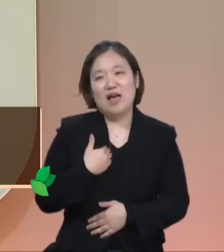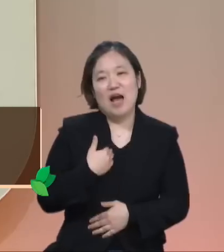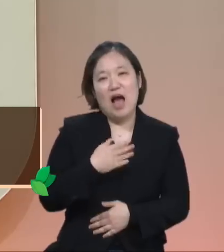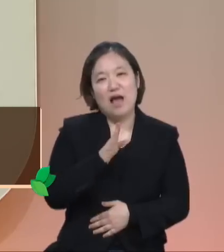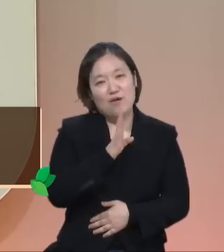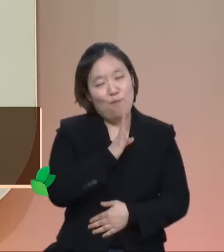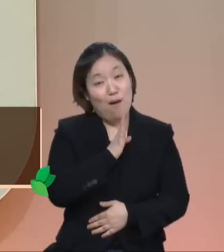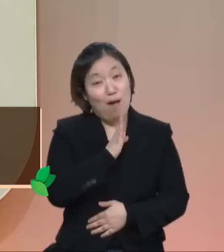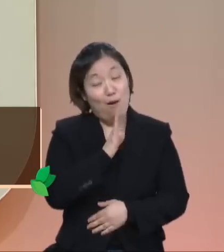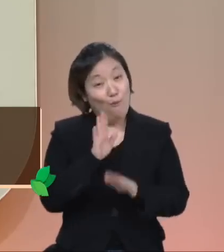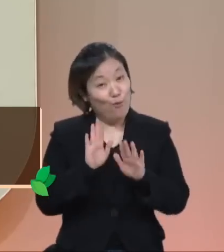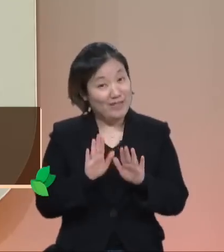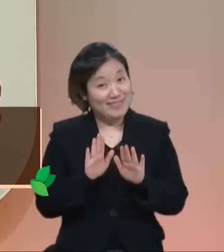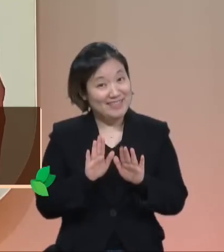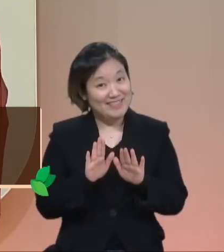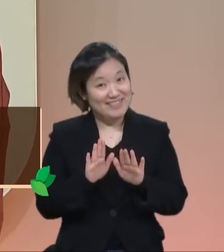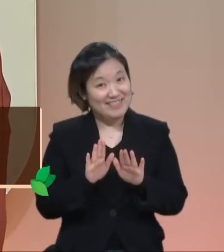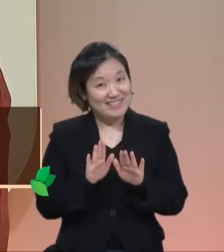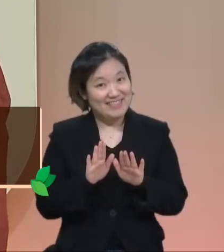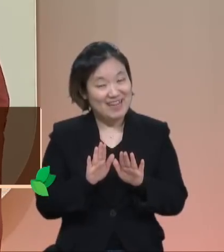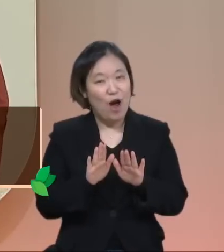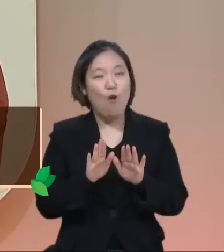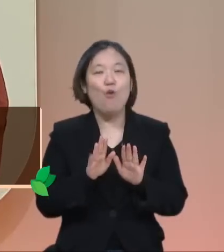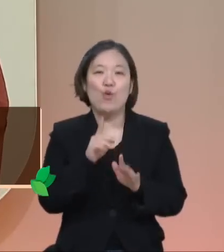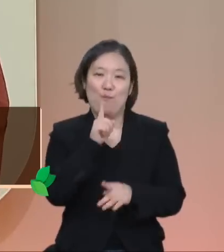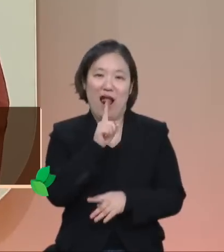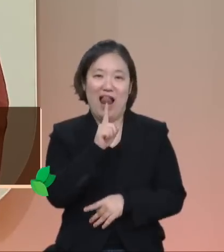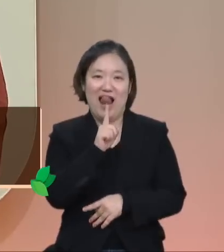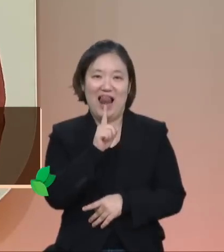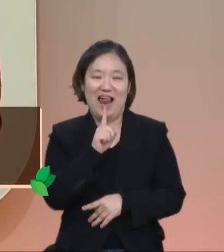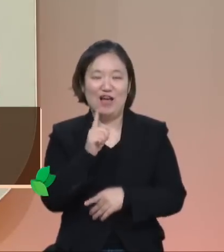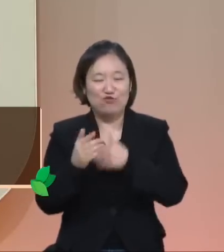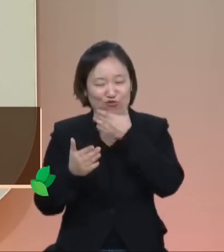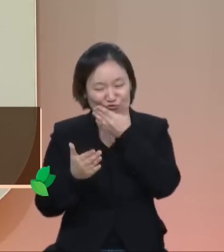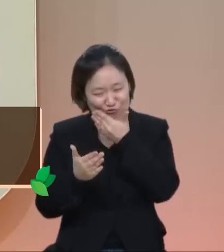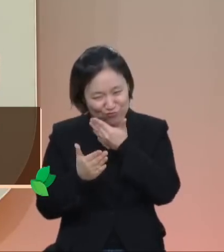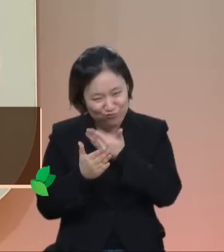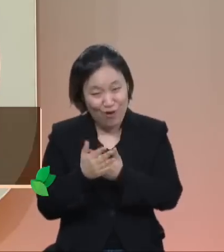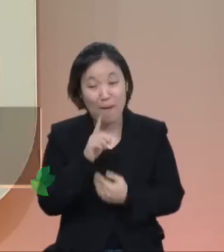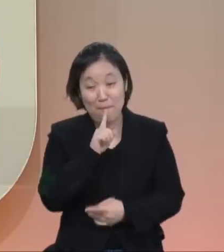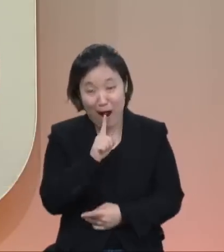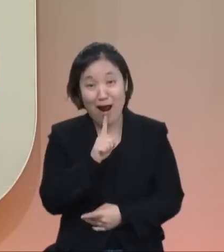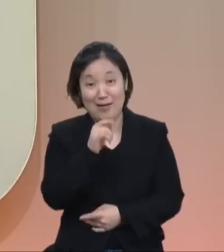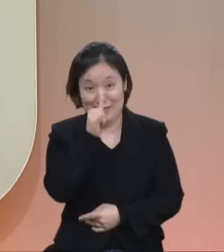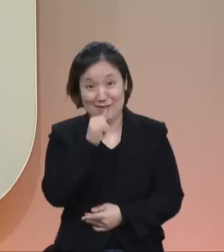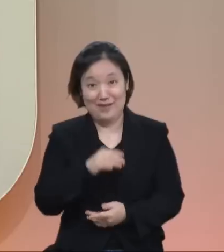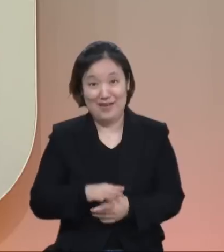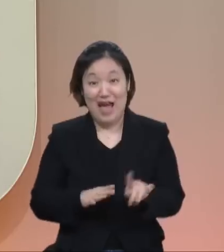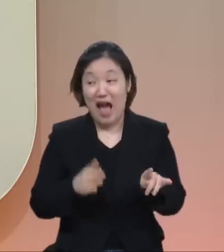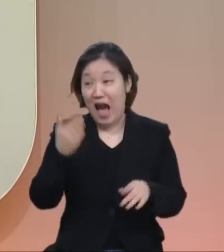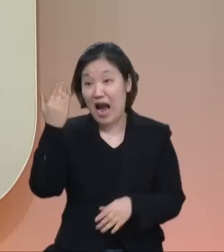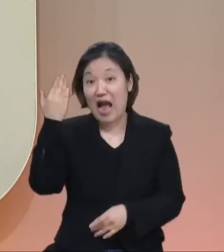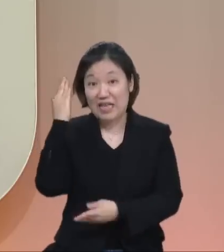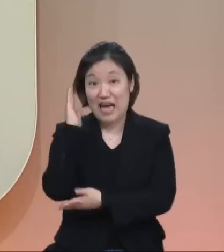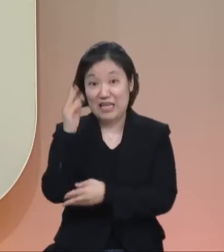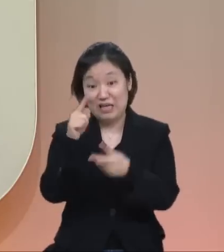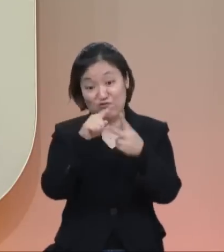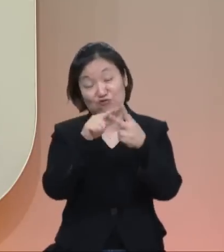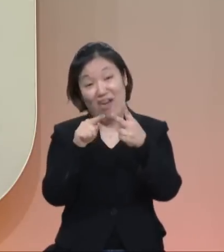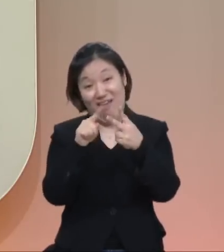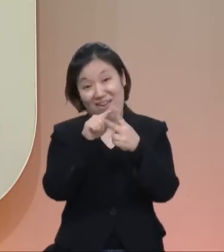정말 오늘 드릴 메인 메인이 되는 이야기가 있습니다 지금 앞에서 이야기한 것은